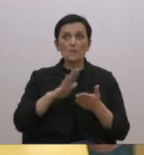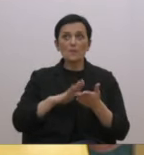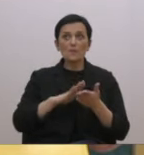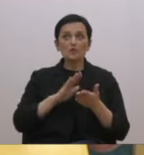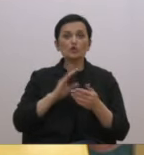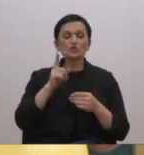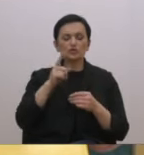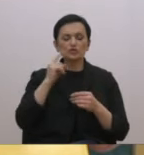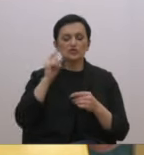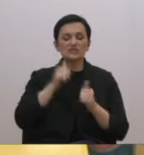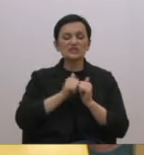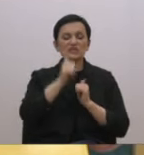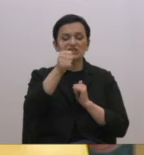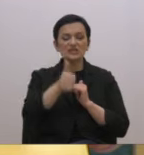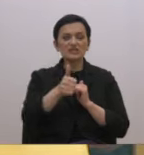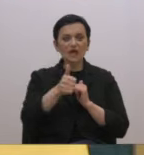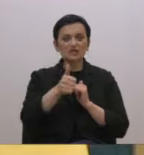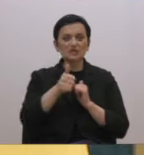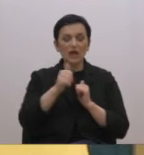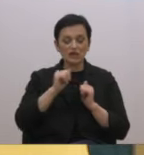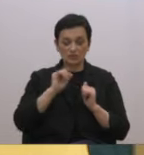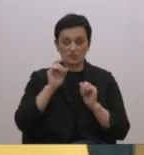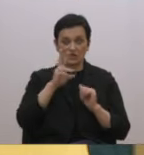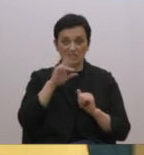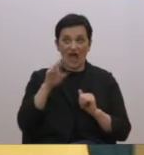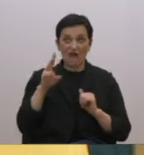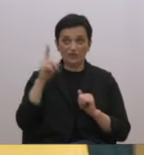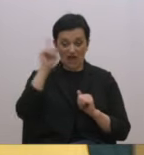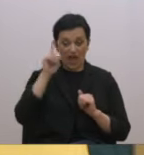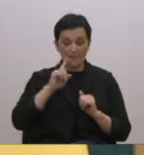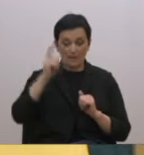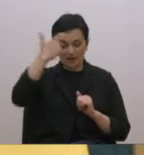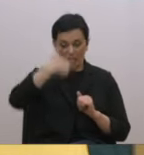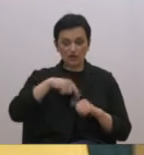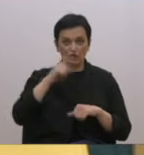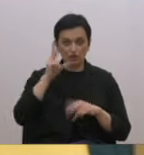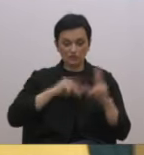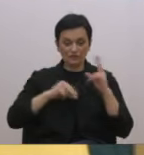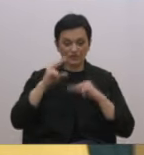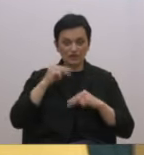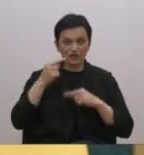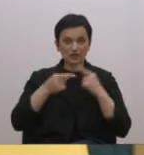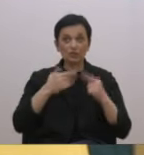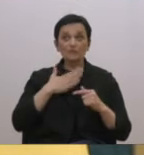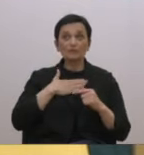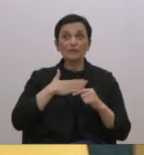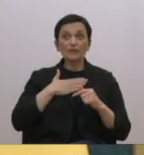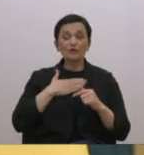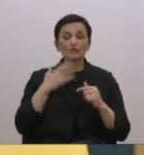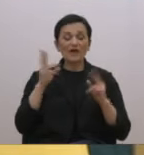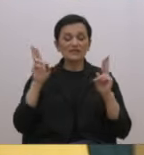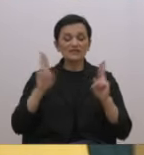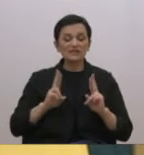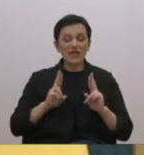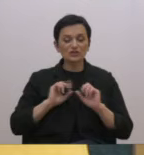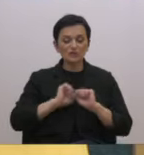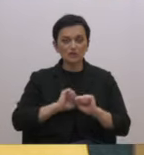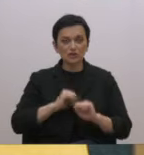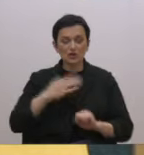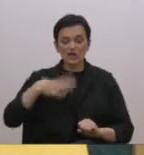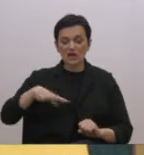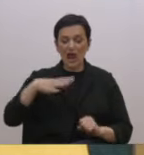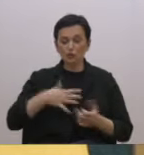დავით წინასწარმეტყველის შთამომავლად. ებრაელად თვლიდა თავს. ჩვენ ვიცავთ ჩვენ ჩეულებას, ვიცავთ